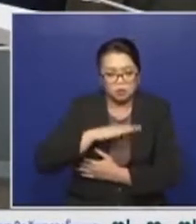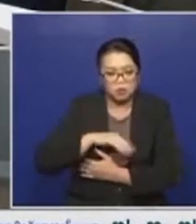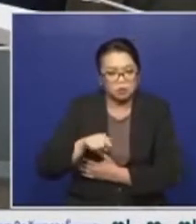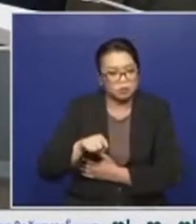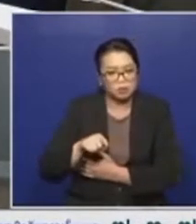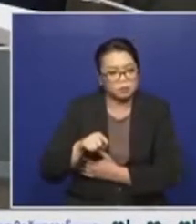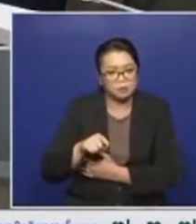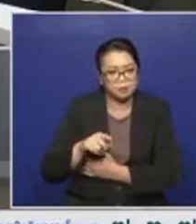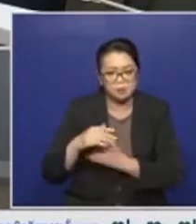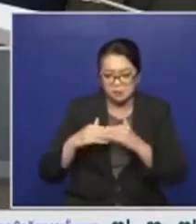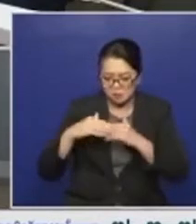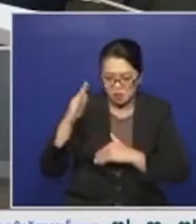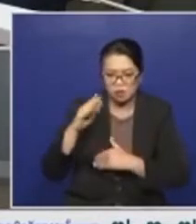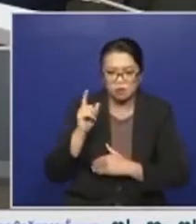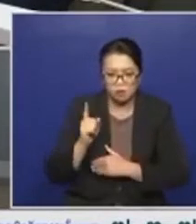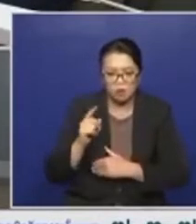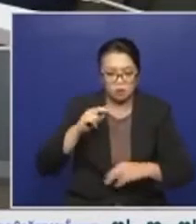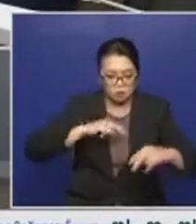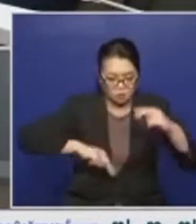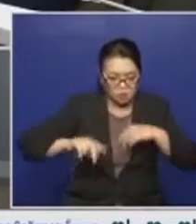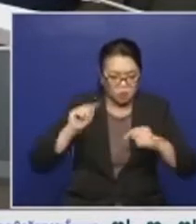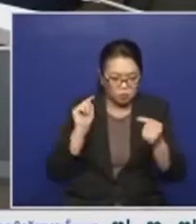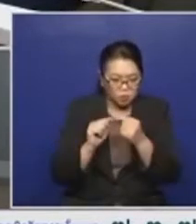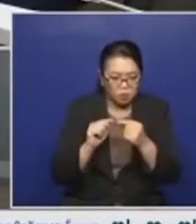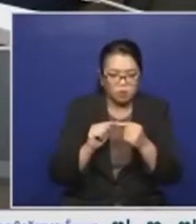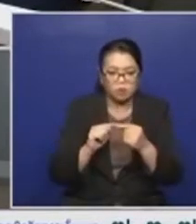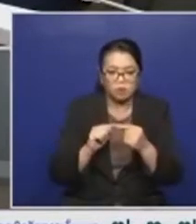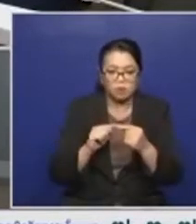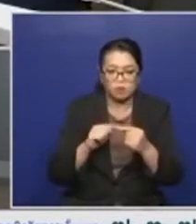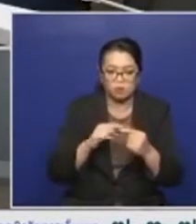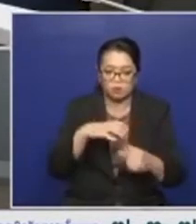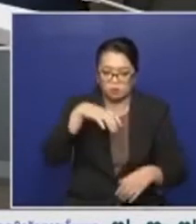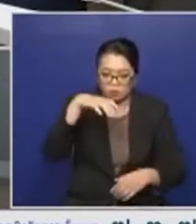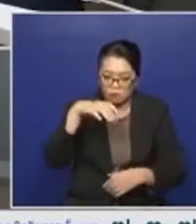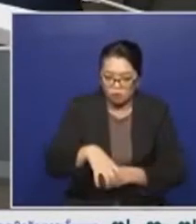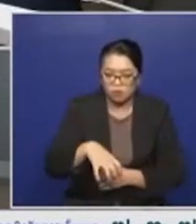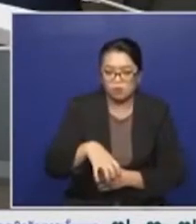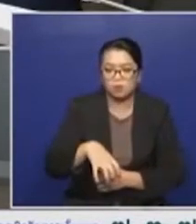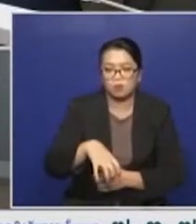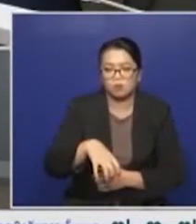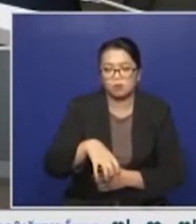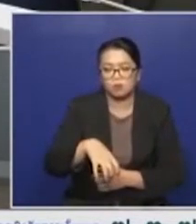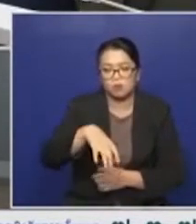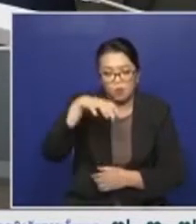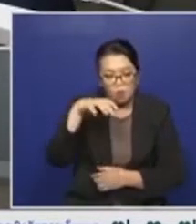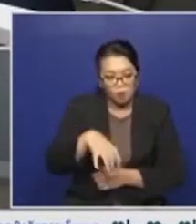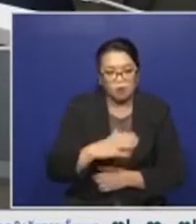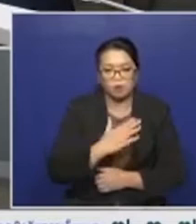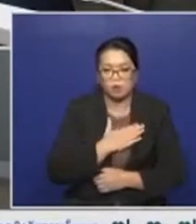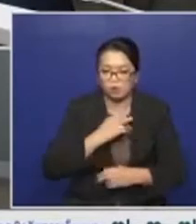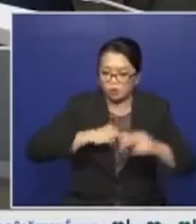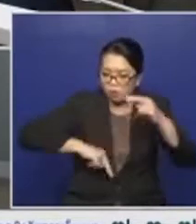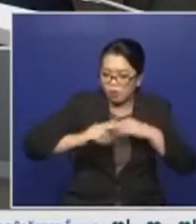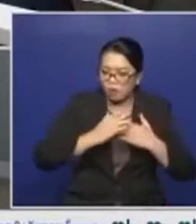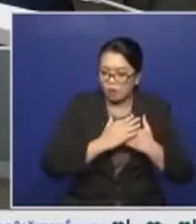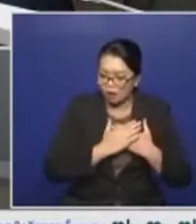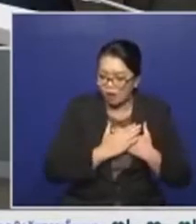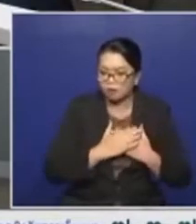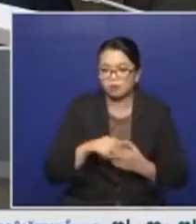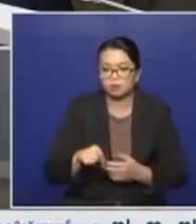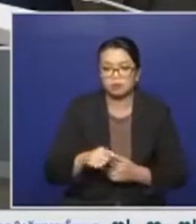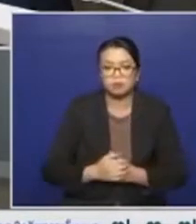ไปกว่านี้เราต้องรักษาซึ่งสถาบันองค์กรนิติบัญญัติของเหล่าไว้ด้วยนะครับ